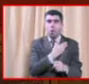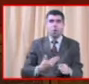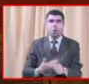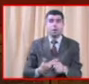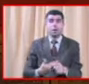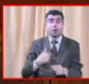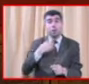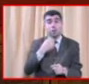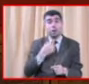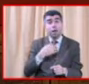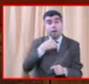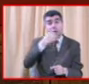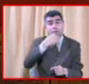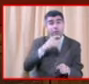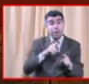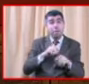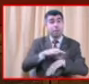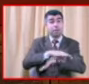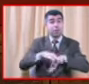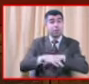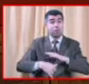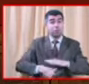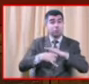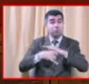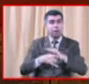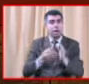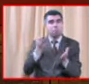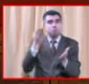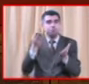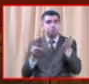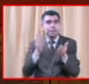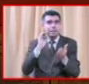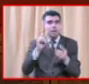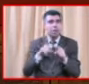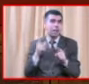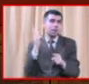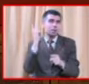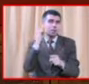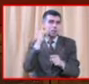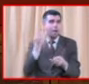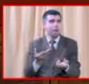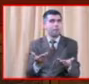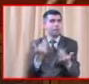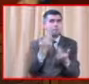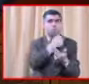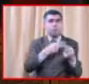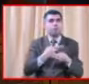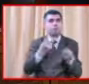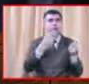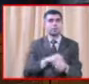اذا كانت كلام لمجلس المنافسه في الامر احنا مستعدين نسمعوا لمجلس المنافسه فيما يمكن ان يقوله على هذا